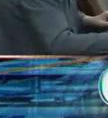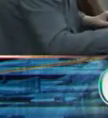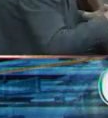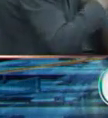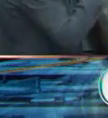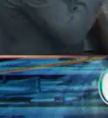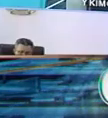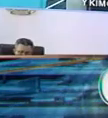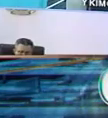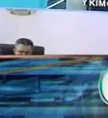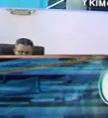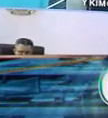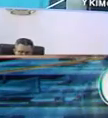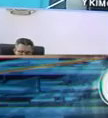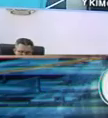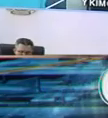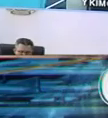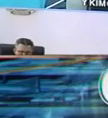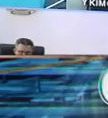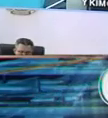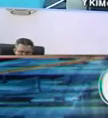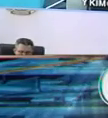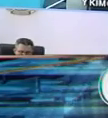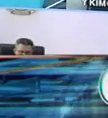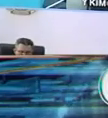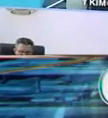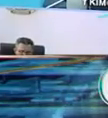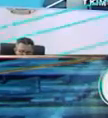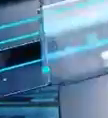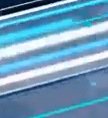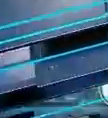Оставайтесь дома. В ряде городов страны усиливаются карантинные меры.